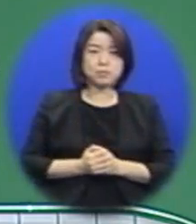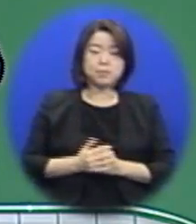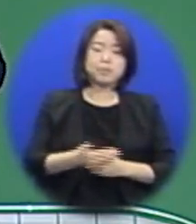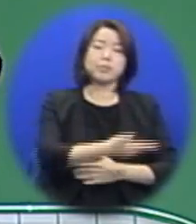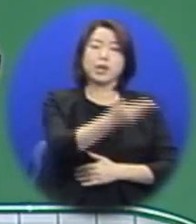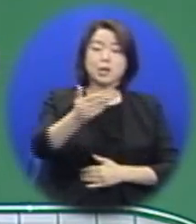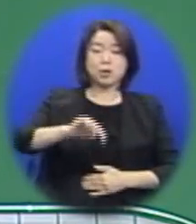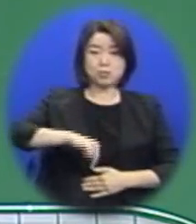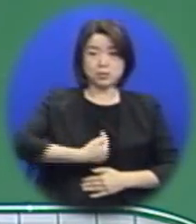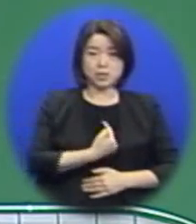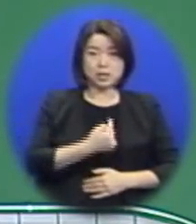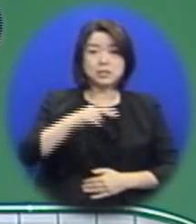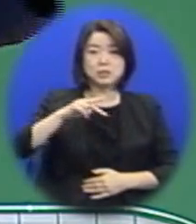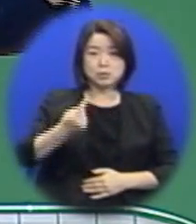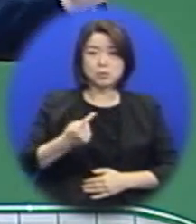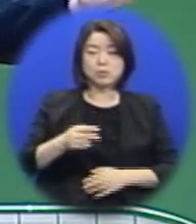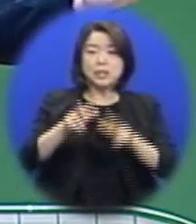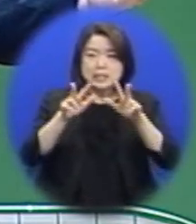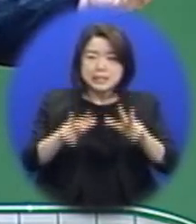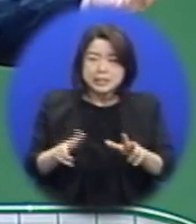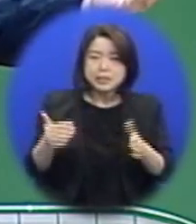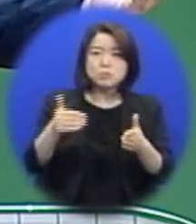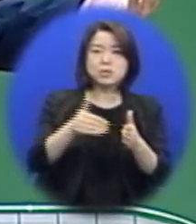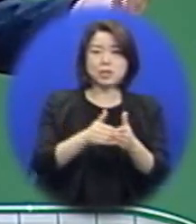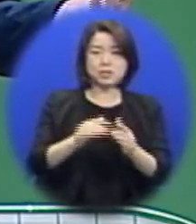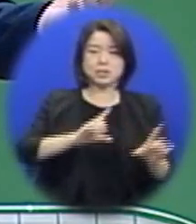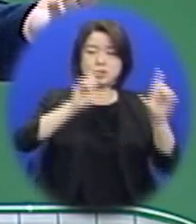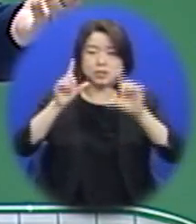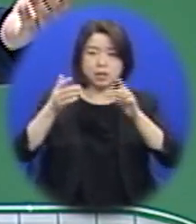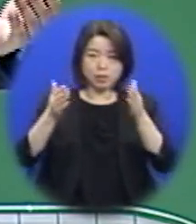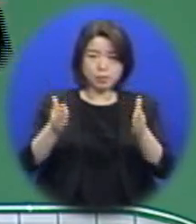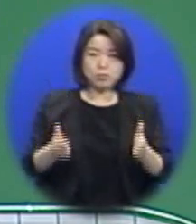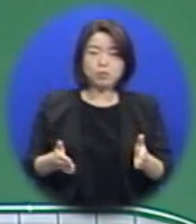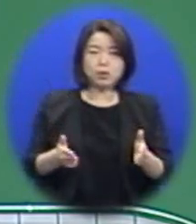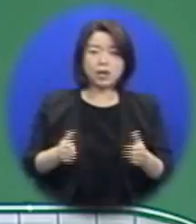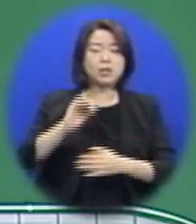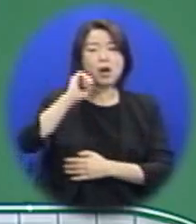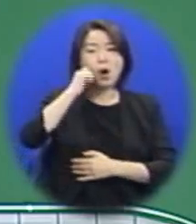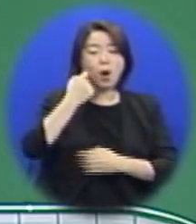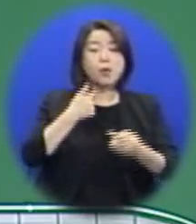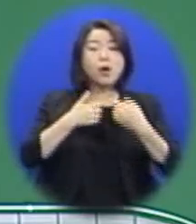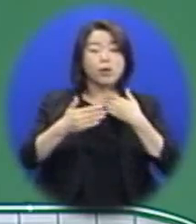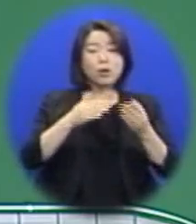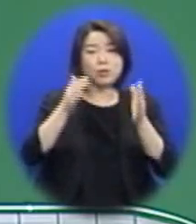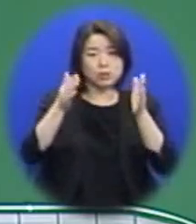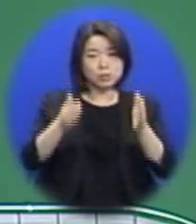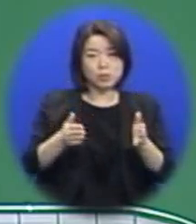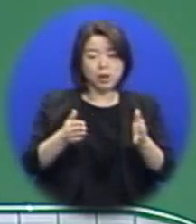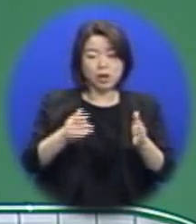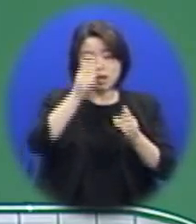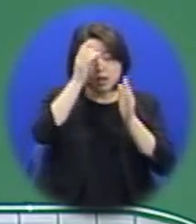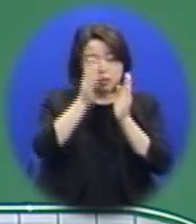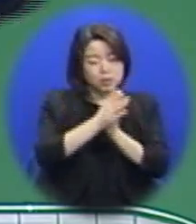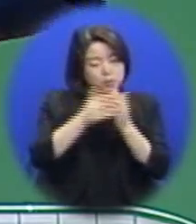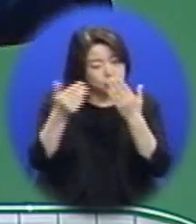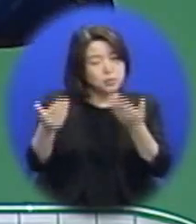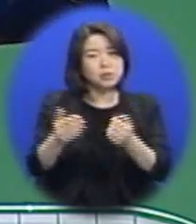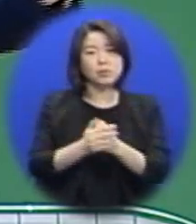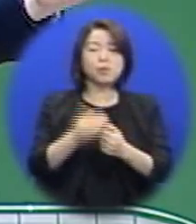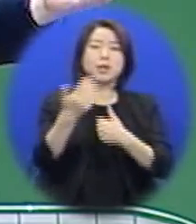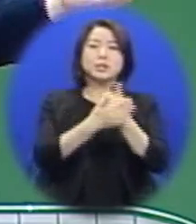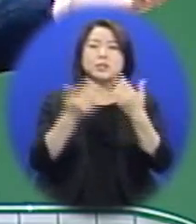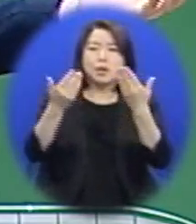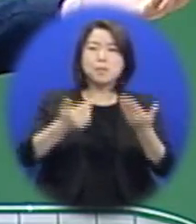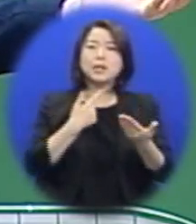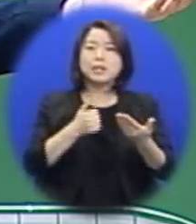여러분 자신도 여러분 지금까지 살아오는 동안에 어려움을 겪으면서 기도도 했으면서 은혜도 받았던